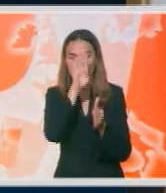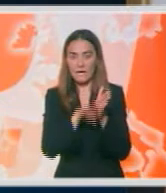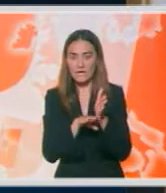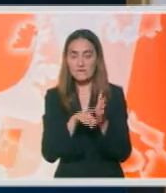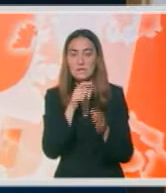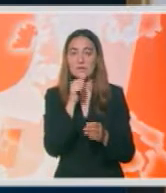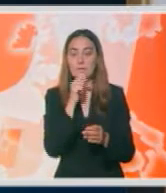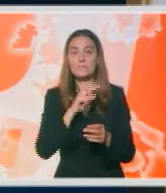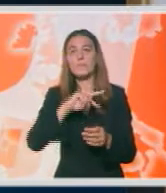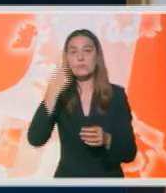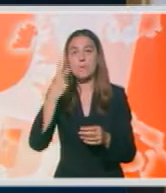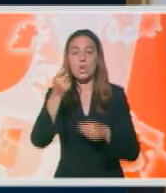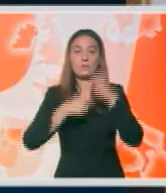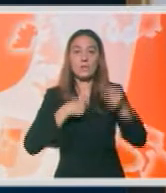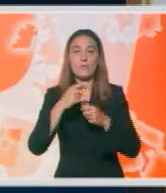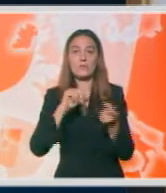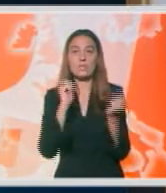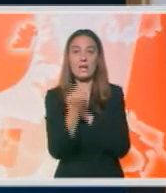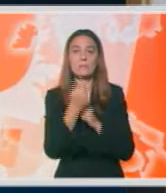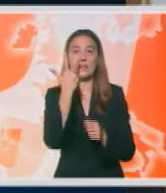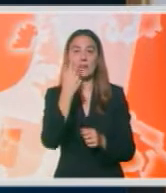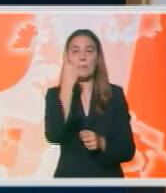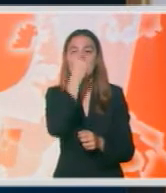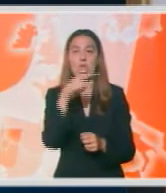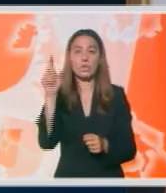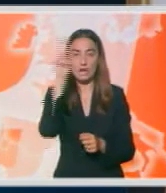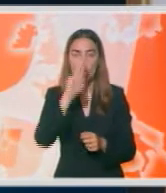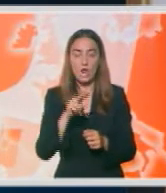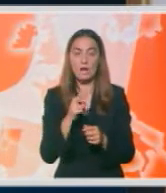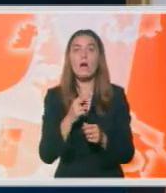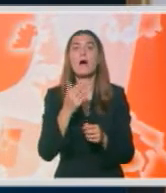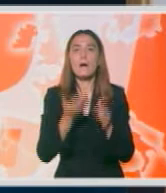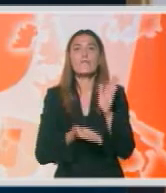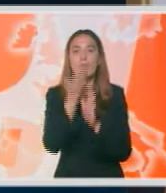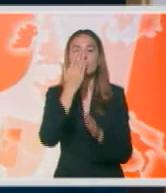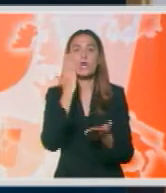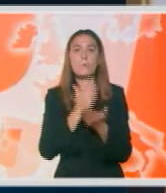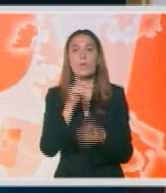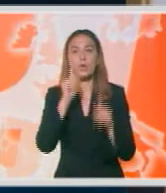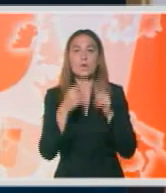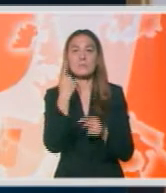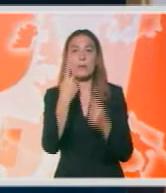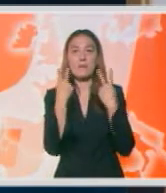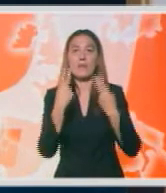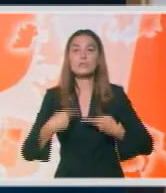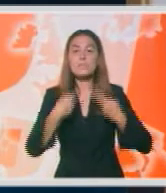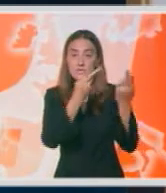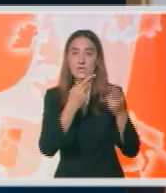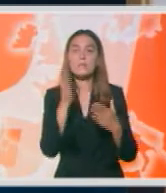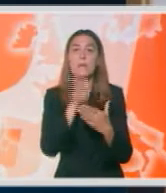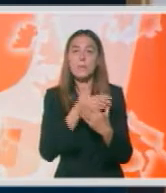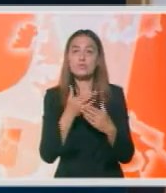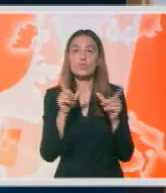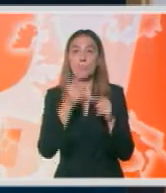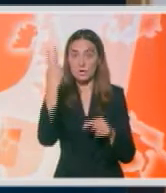u spoljnotrgovinskoj razmeni koji je iznosio 3 miliona dolara, znači veći je bio nego sama vrednost izvoza. Međutim,